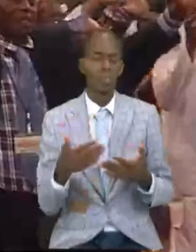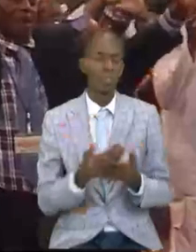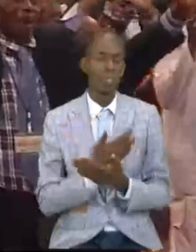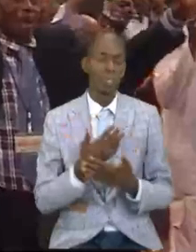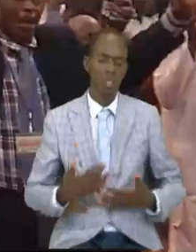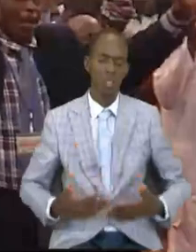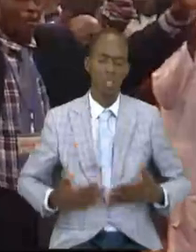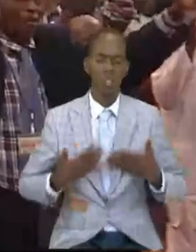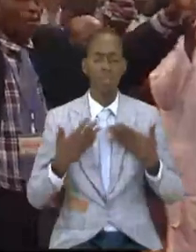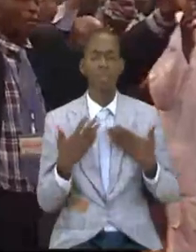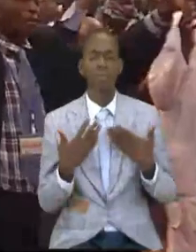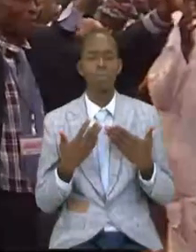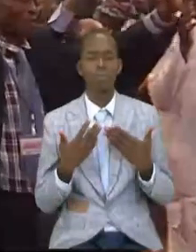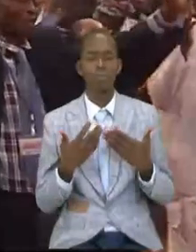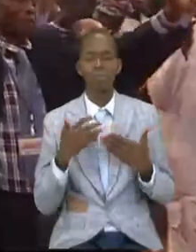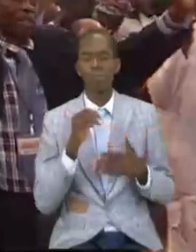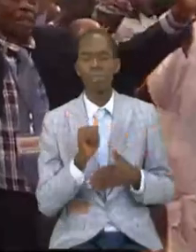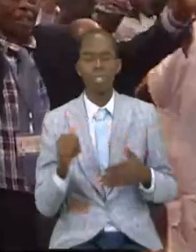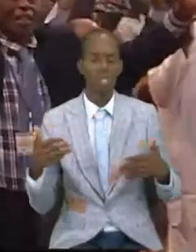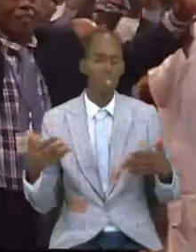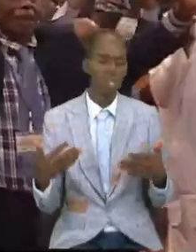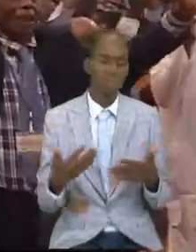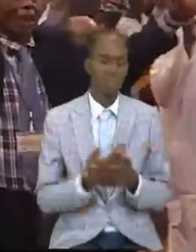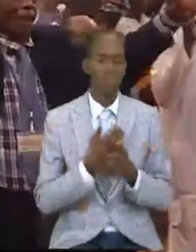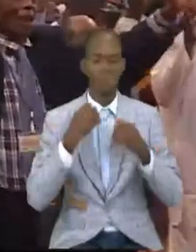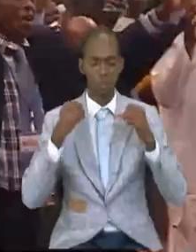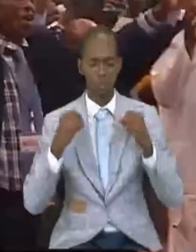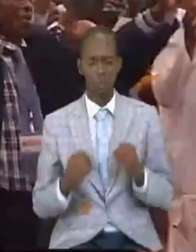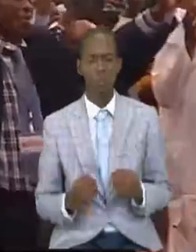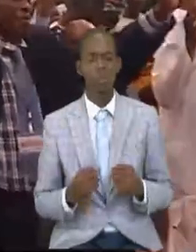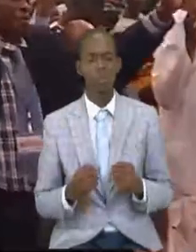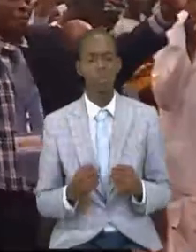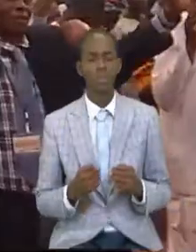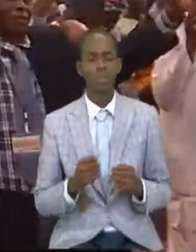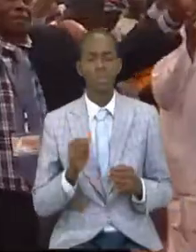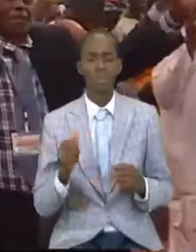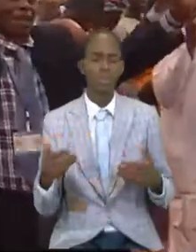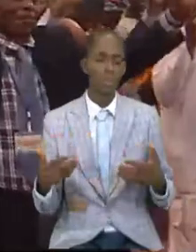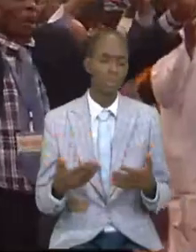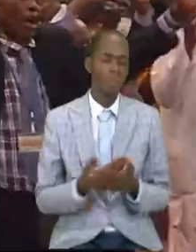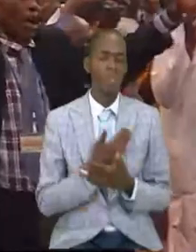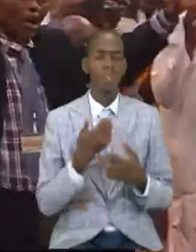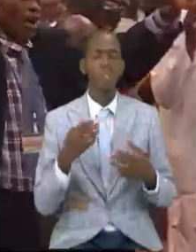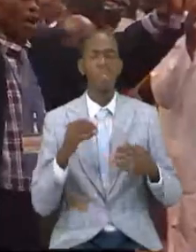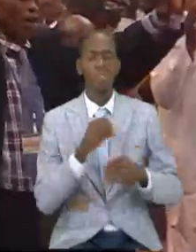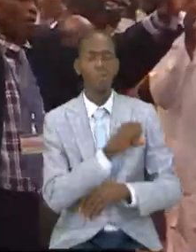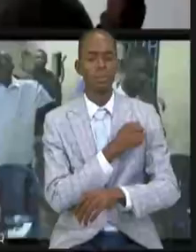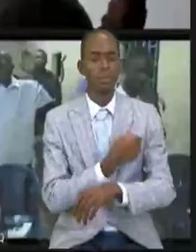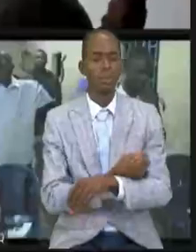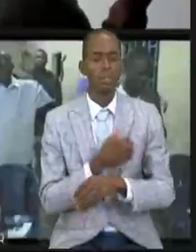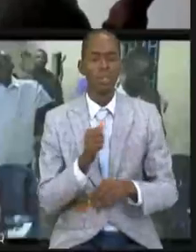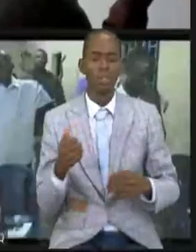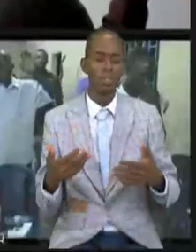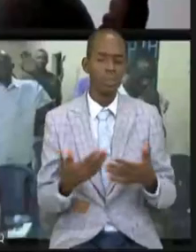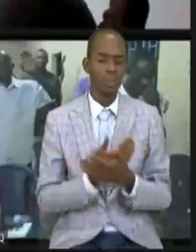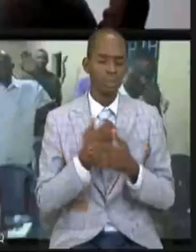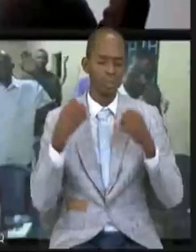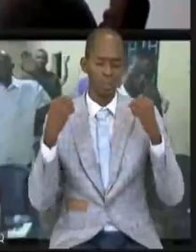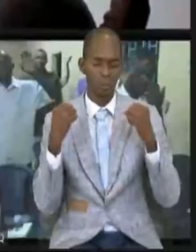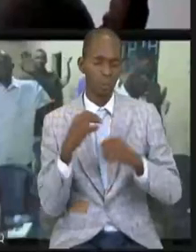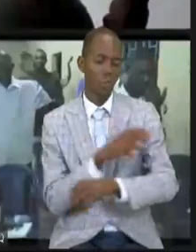Une nouvelle vie pour vous, une nouvelle vitalité, une nouvelle force, une